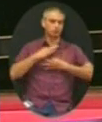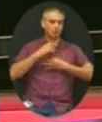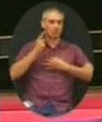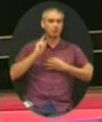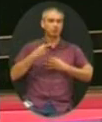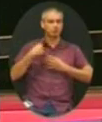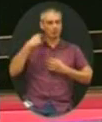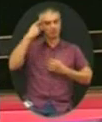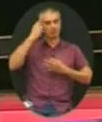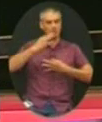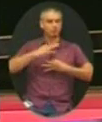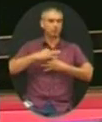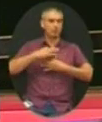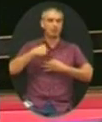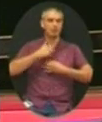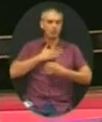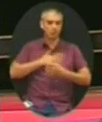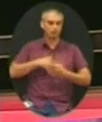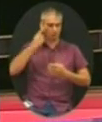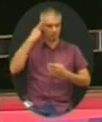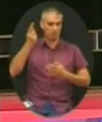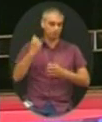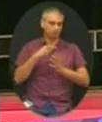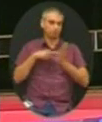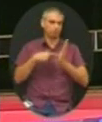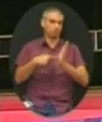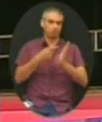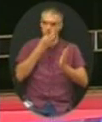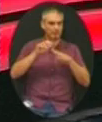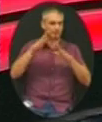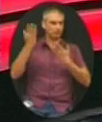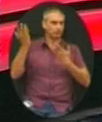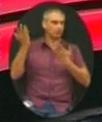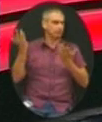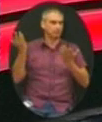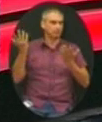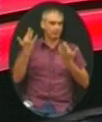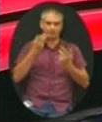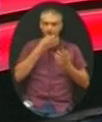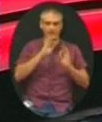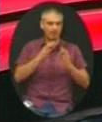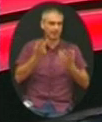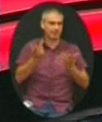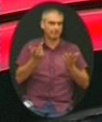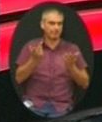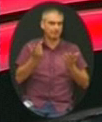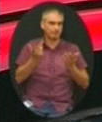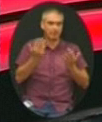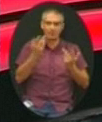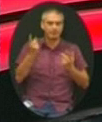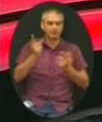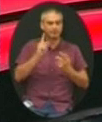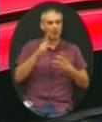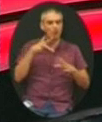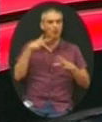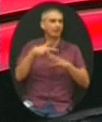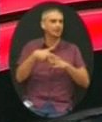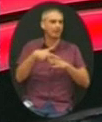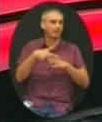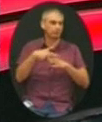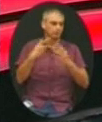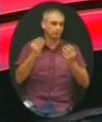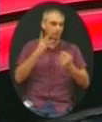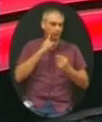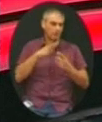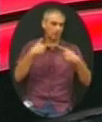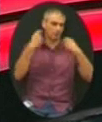לי עמדות. אני רוצה שהעמדות האלה יבואו לידי ביטוי, לגיטימי לחלוטין. עד כמה זה לגיטימי בכלל? עד כמה זה לא התערבות במה